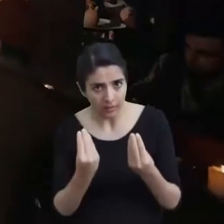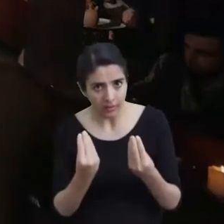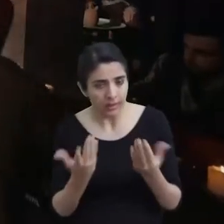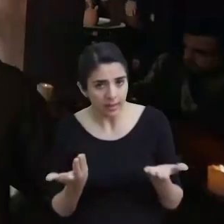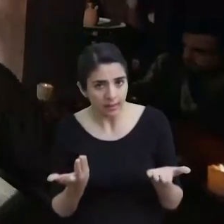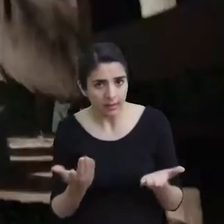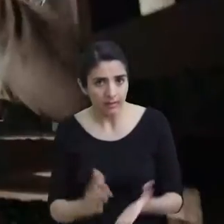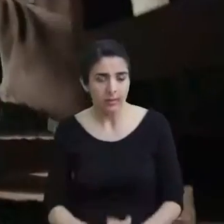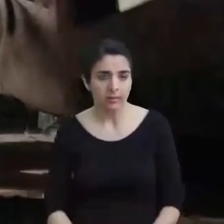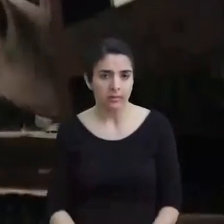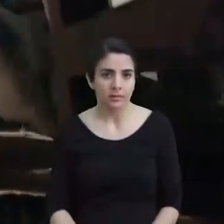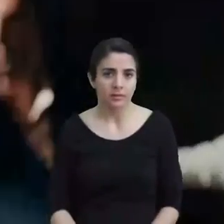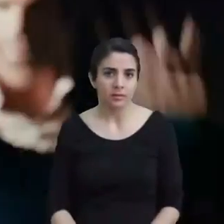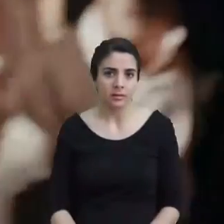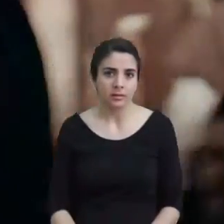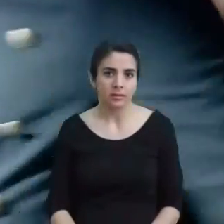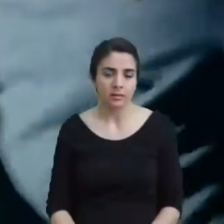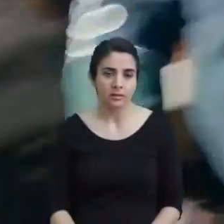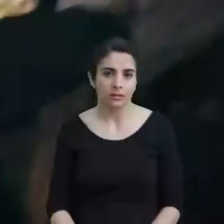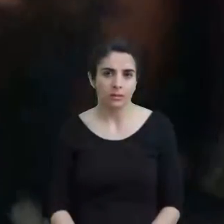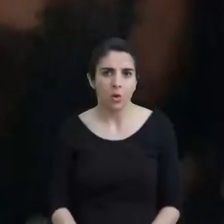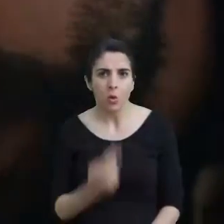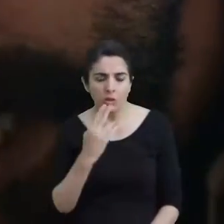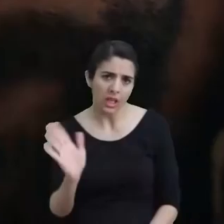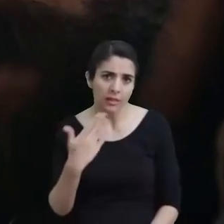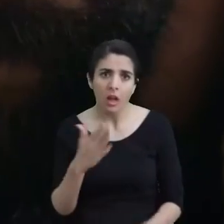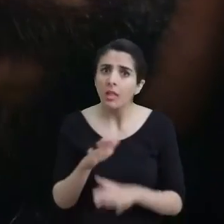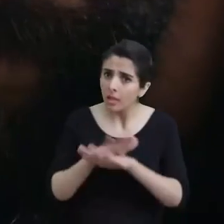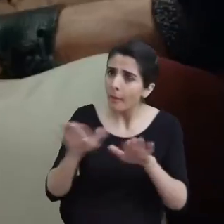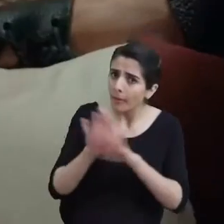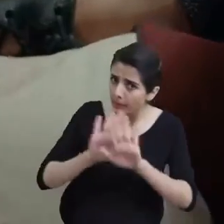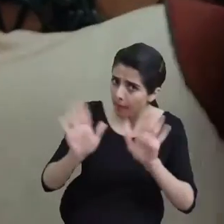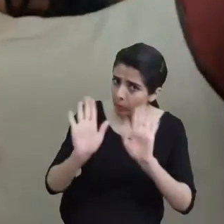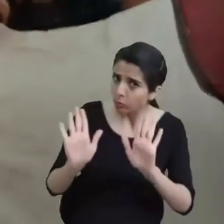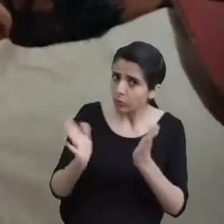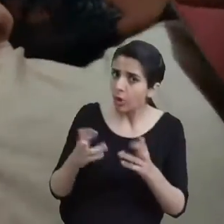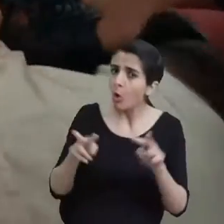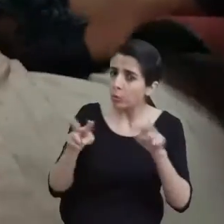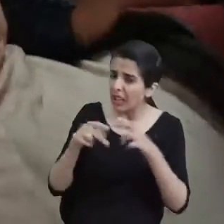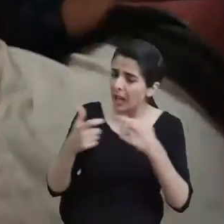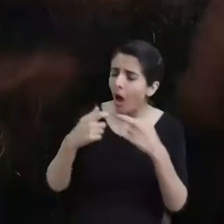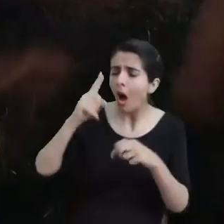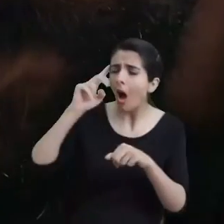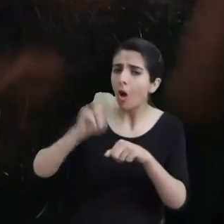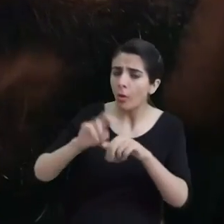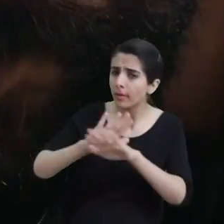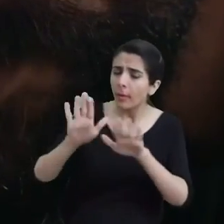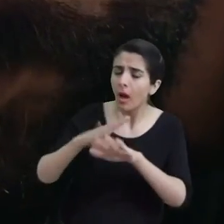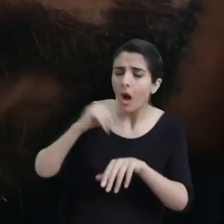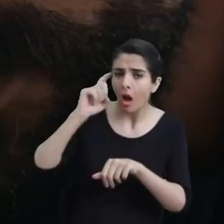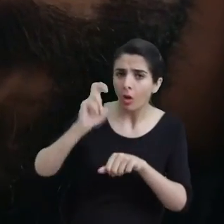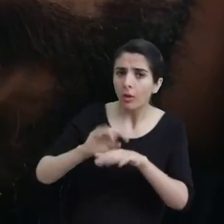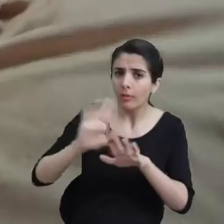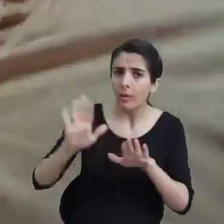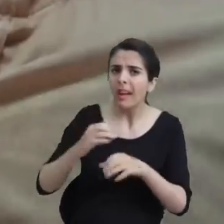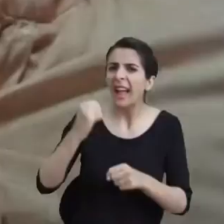gibi suratına çarpıp onu yere düşürdü Hasan. Bir tokatla geri gitti. Konuşsana lan! Tamam birader. Müşir Rıza.